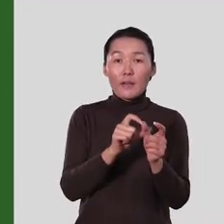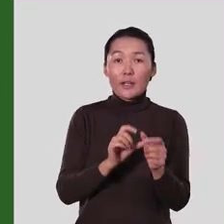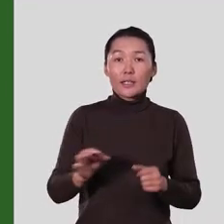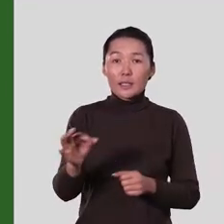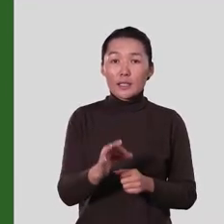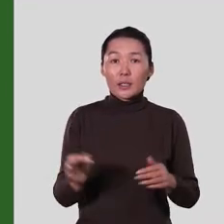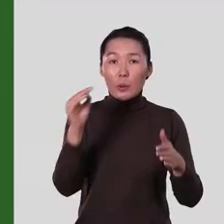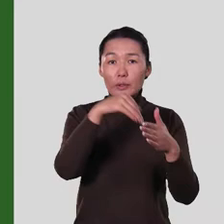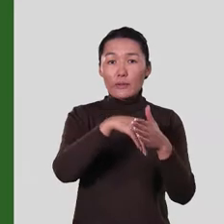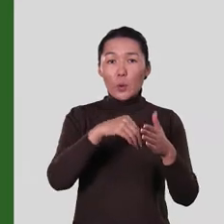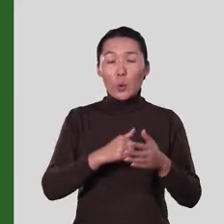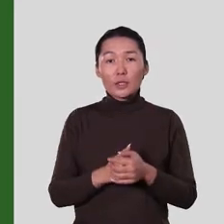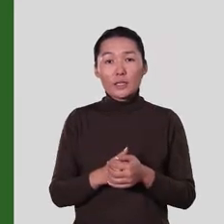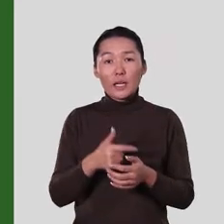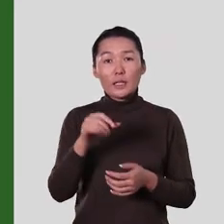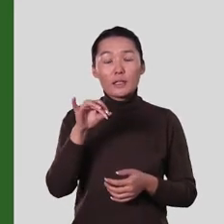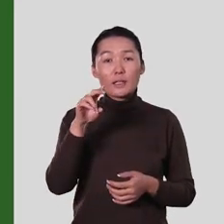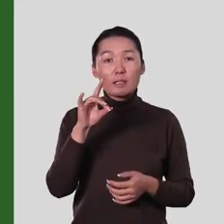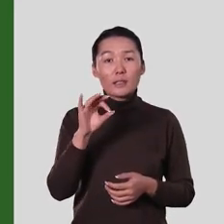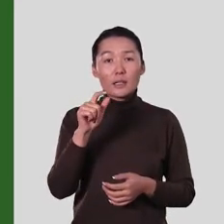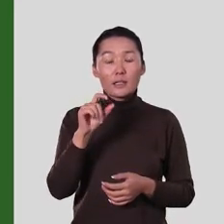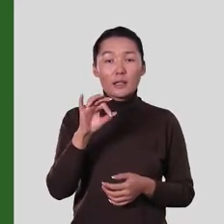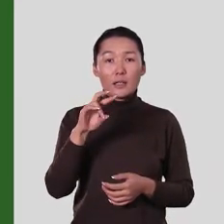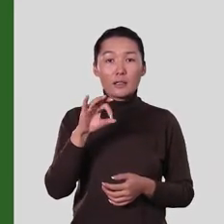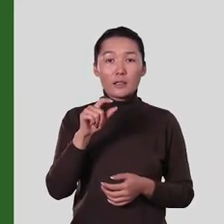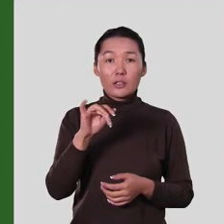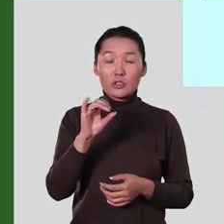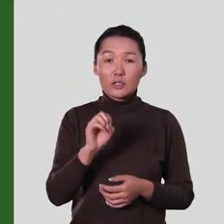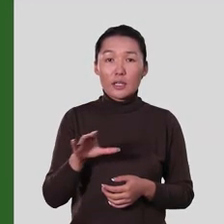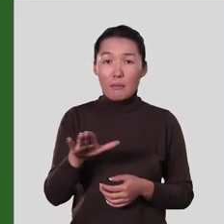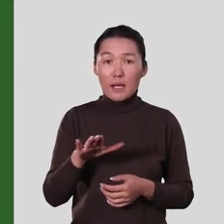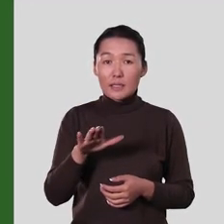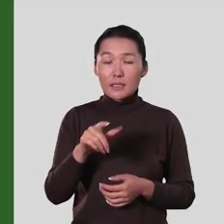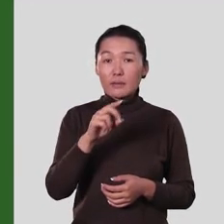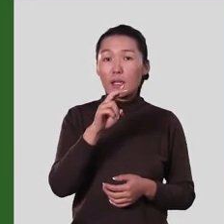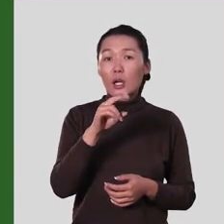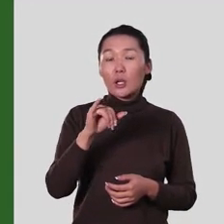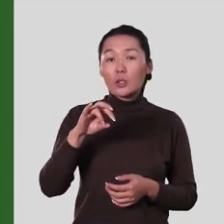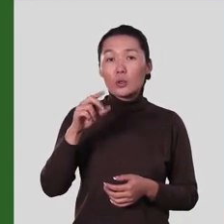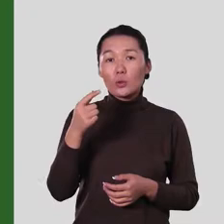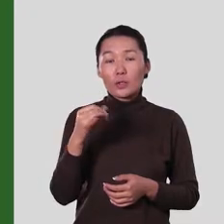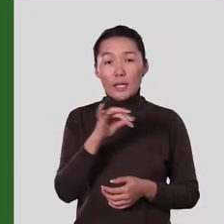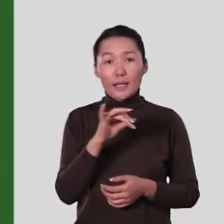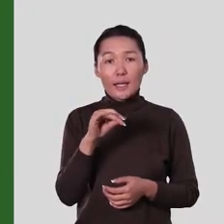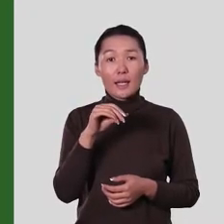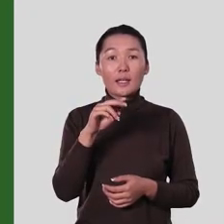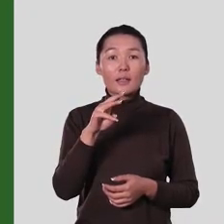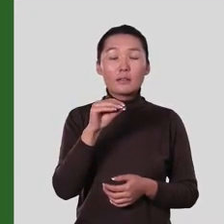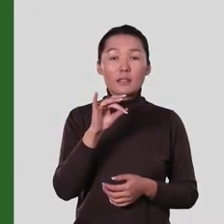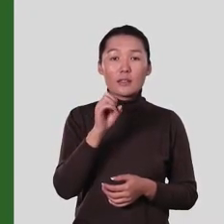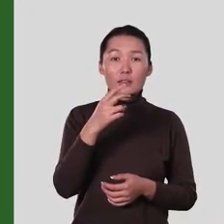регион входят гидрогеологические массивы Кюнгей-Алатоу и